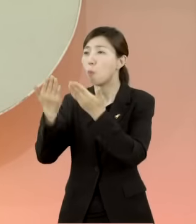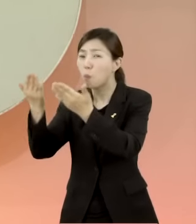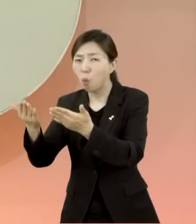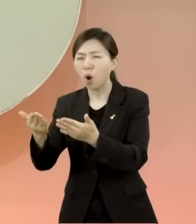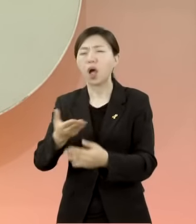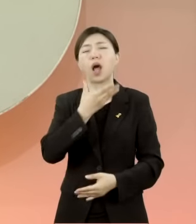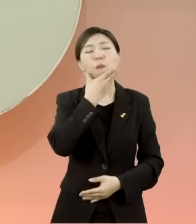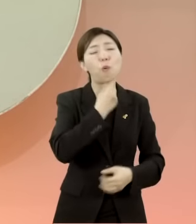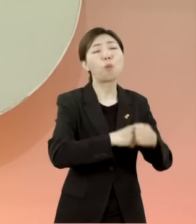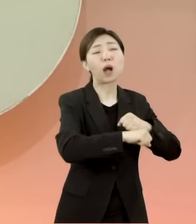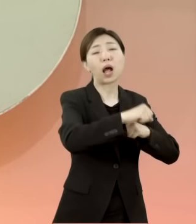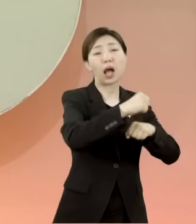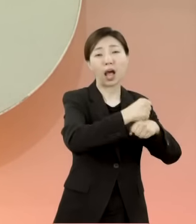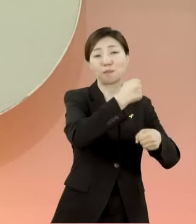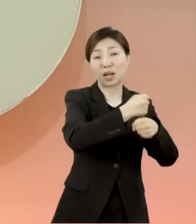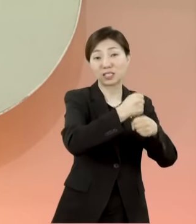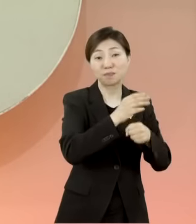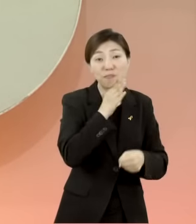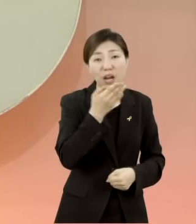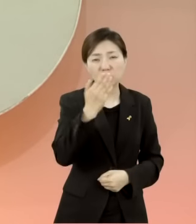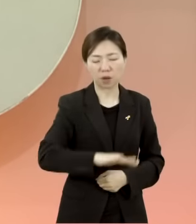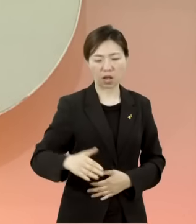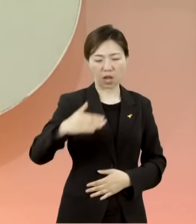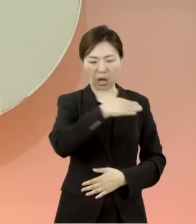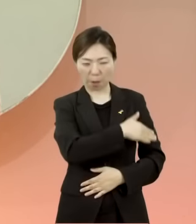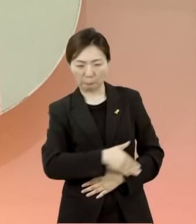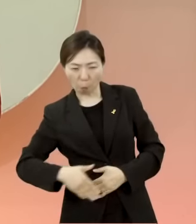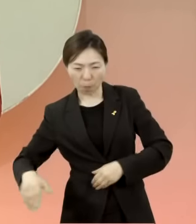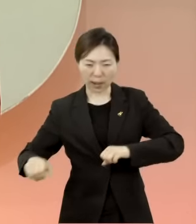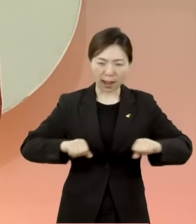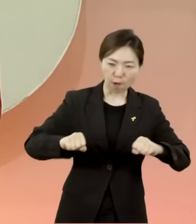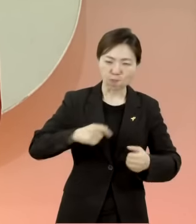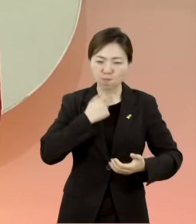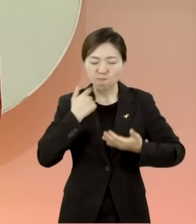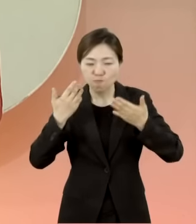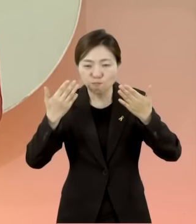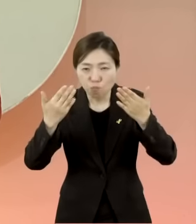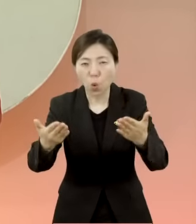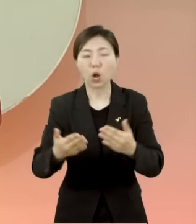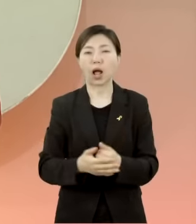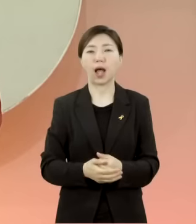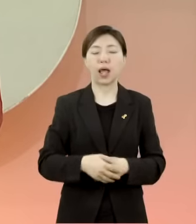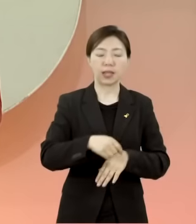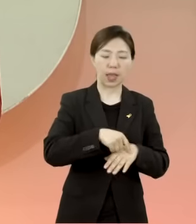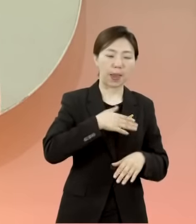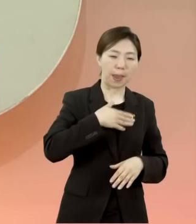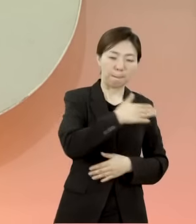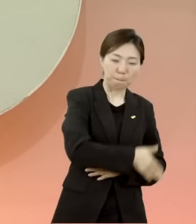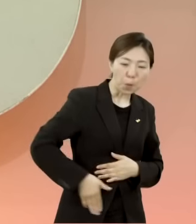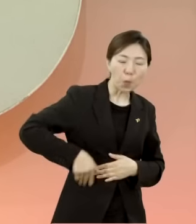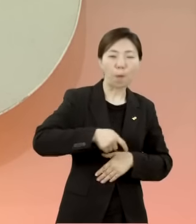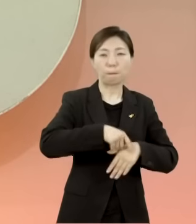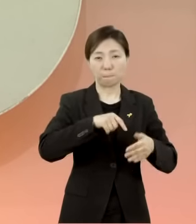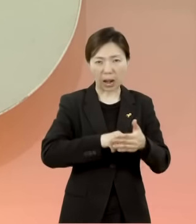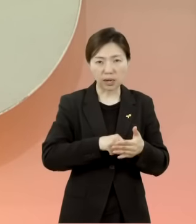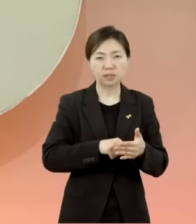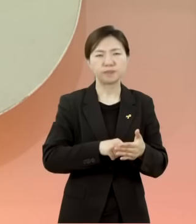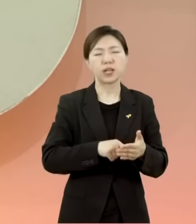순수하게 내 마음과 내 몸을 이용해서 좋은 쪽으로 봉사